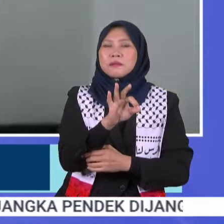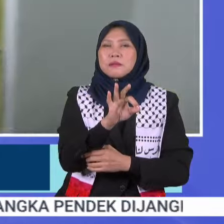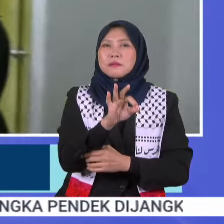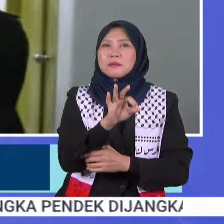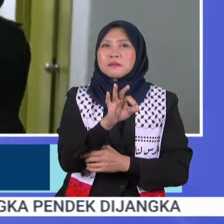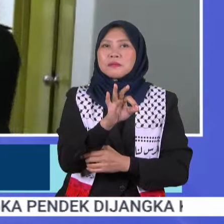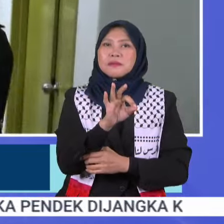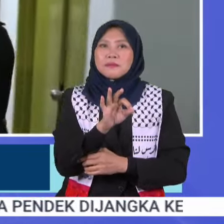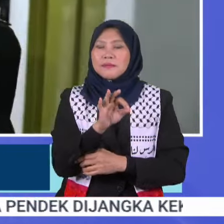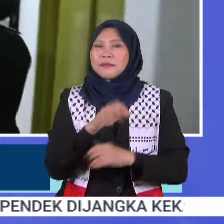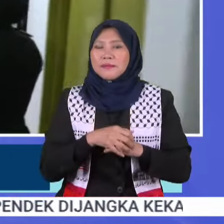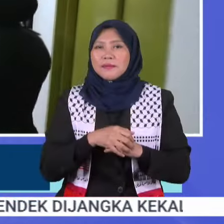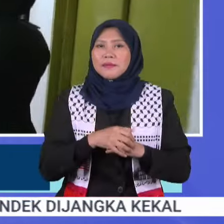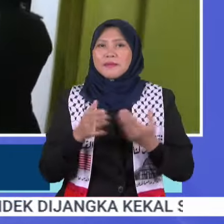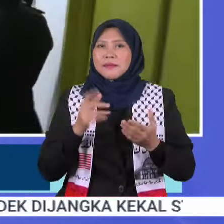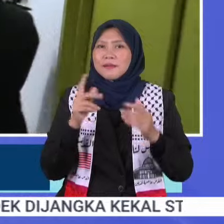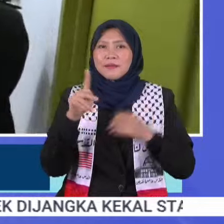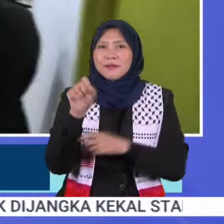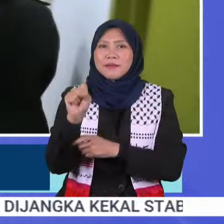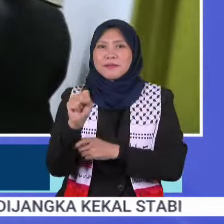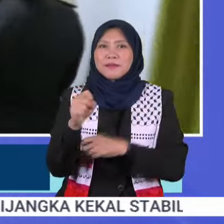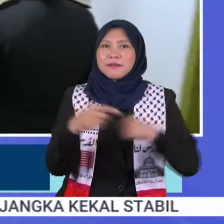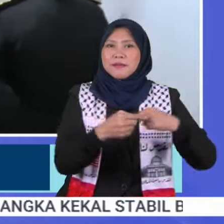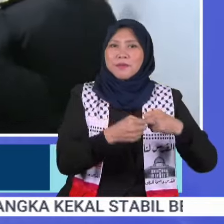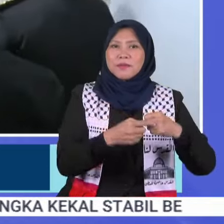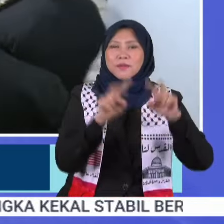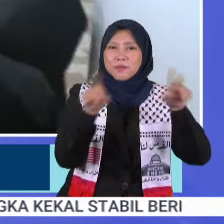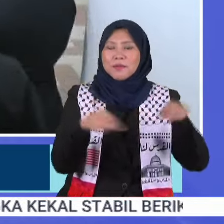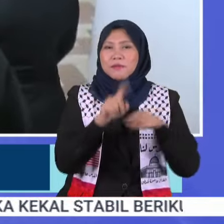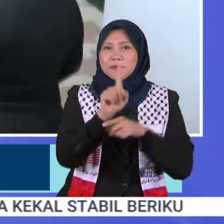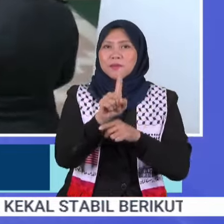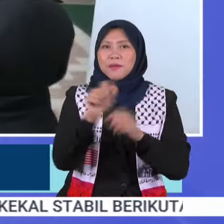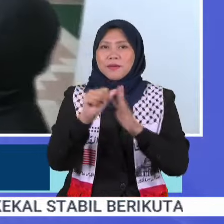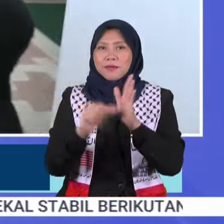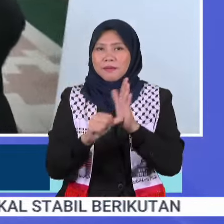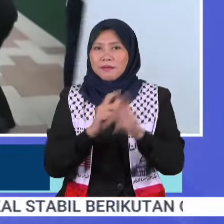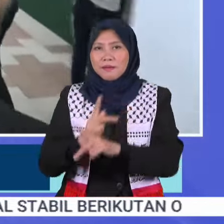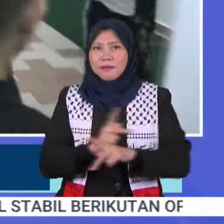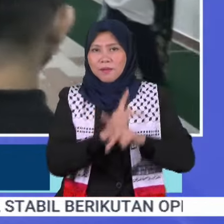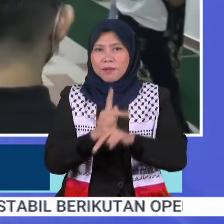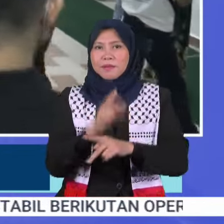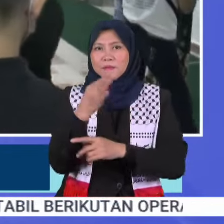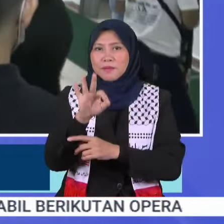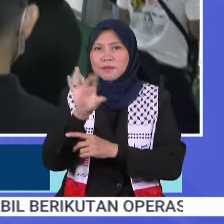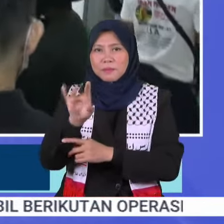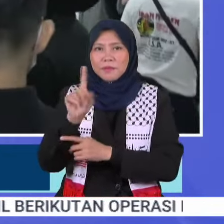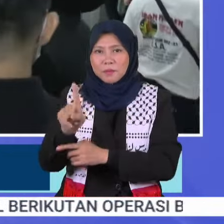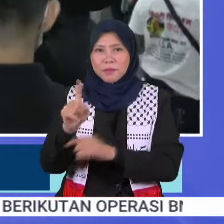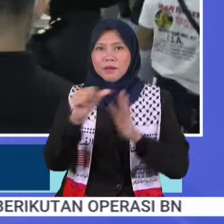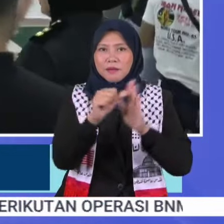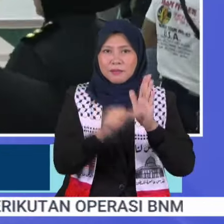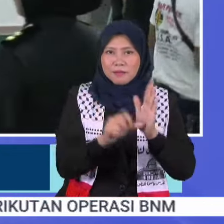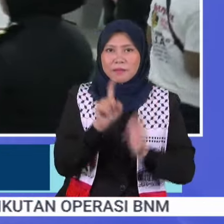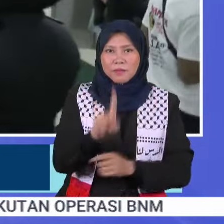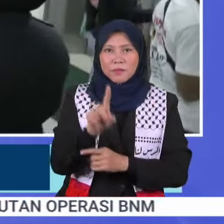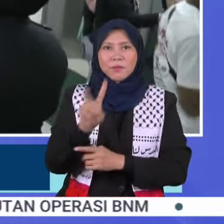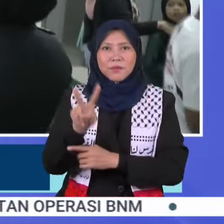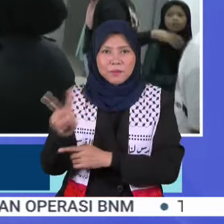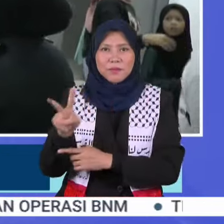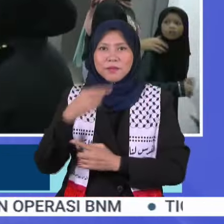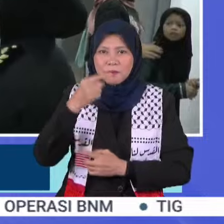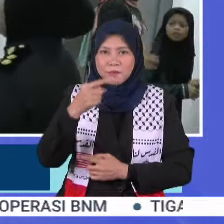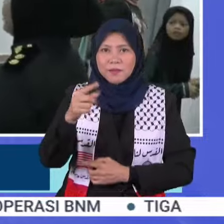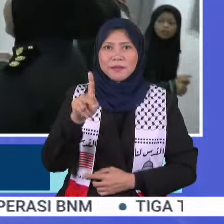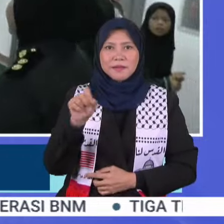tahun lalu. Kes didakwa mengikut Seksyen 22-1 Akta Kawalan Bekalan 1981, Akta 122,